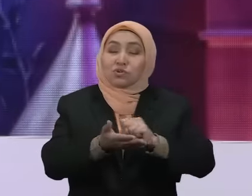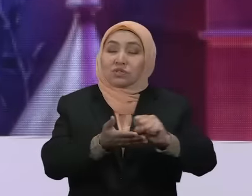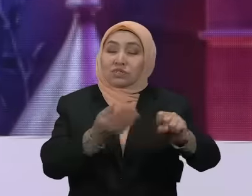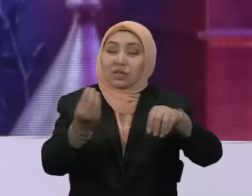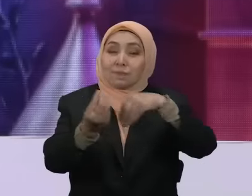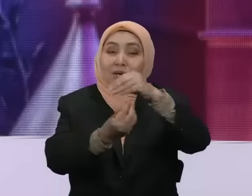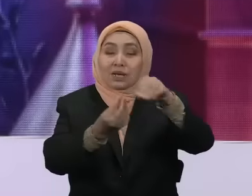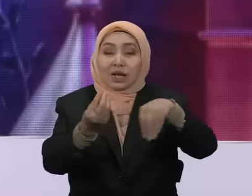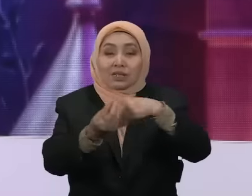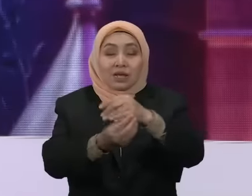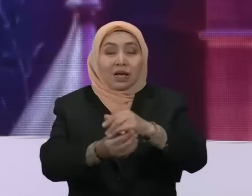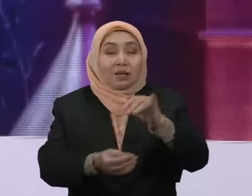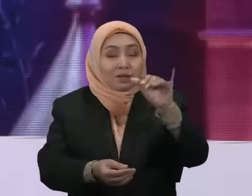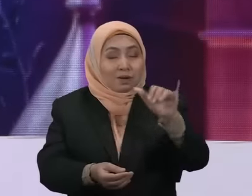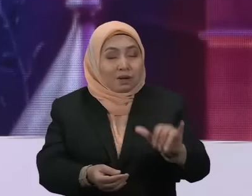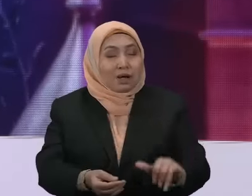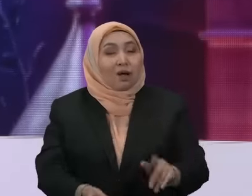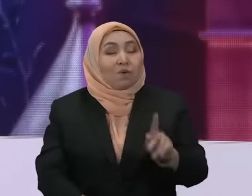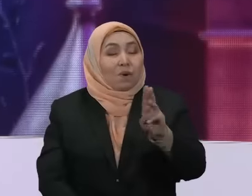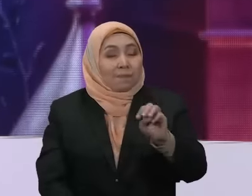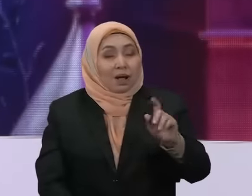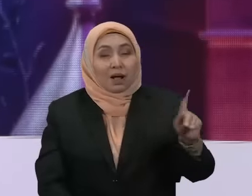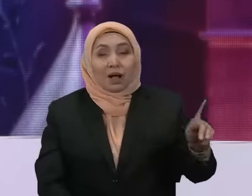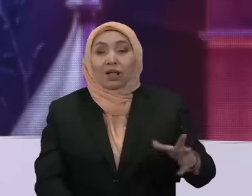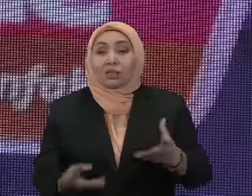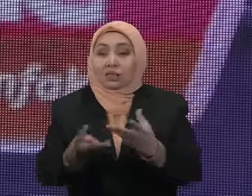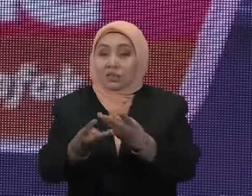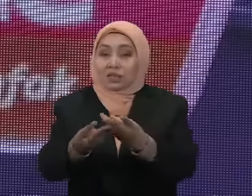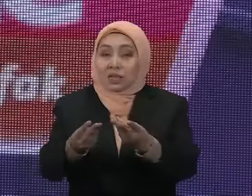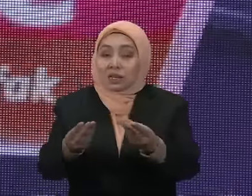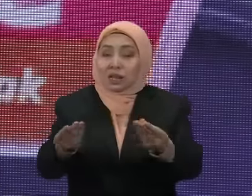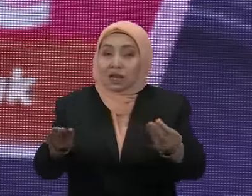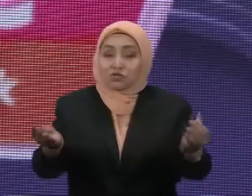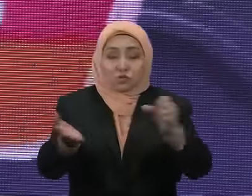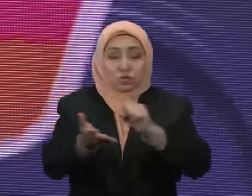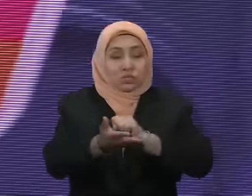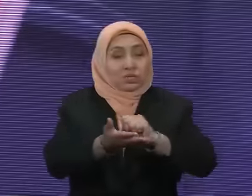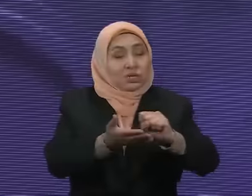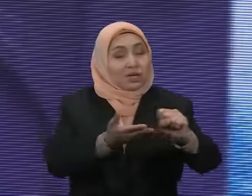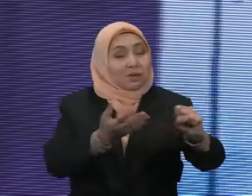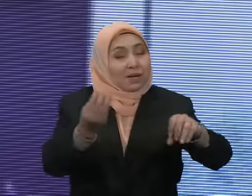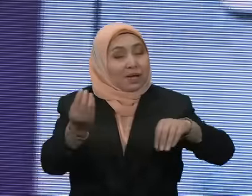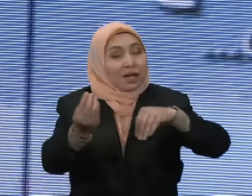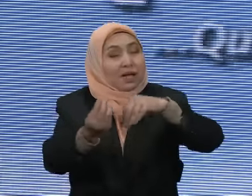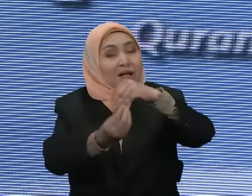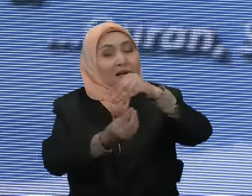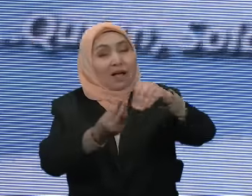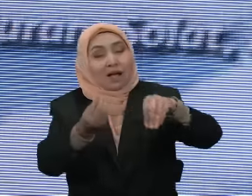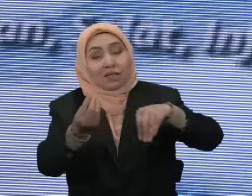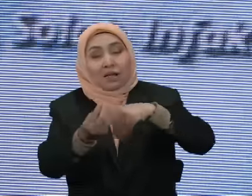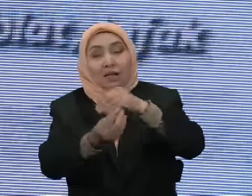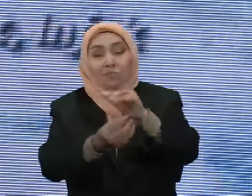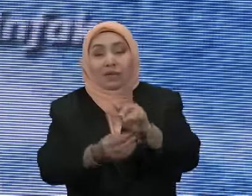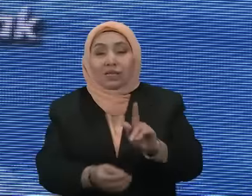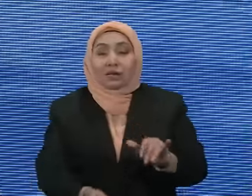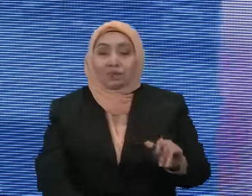ya Makkah al-mukarramah. Tanah suci Makkah, ya